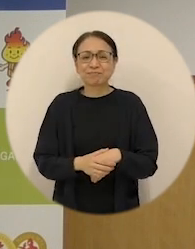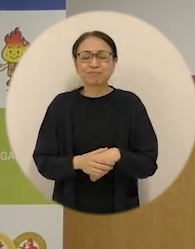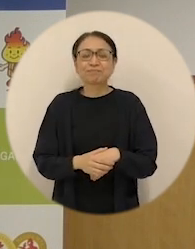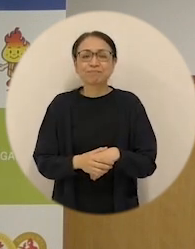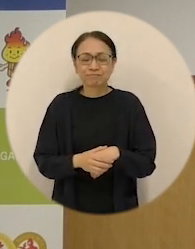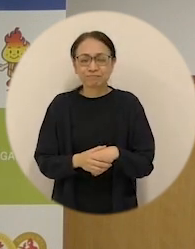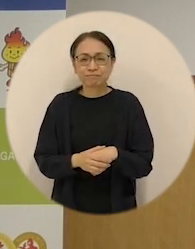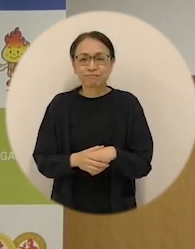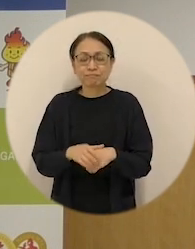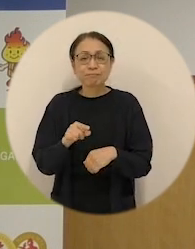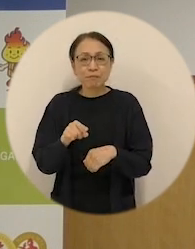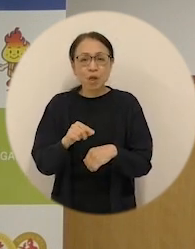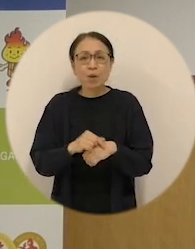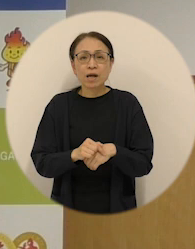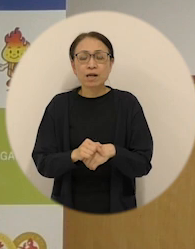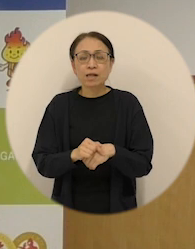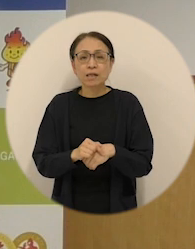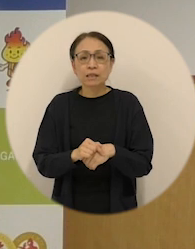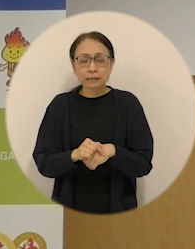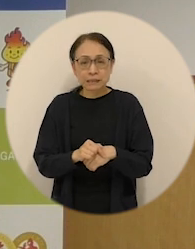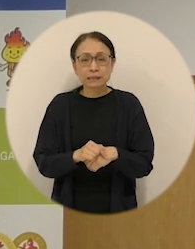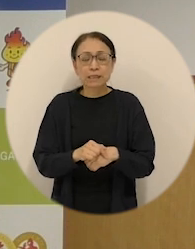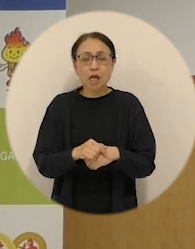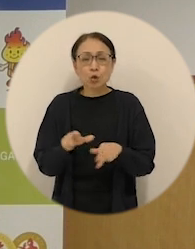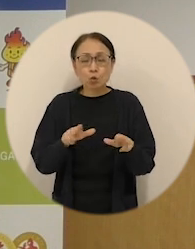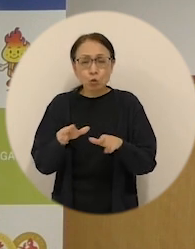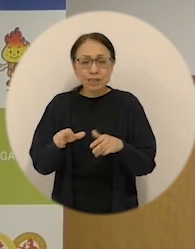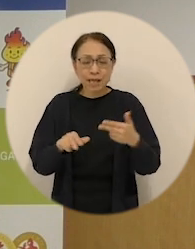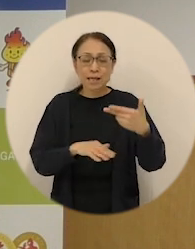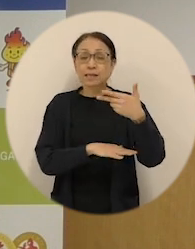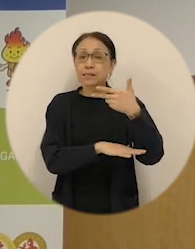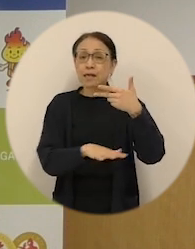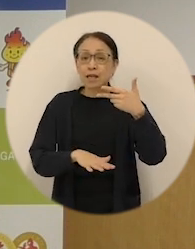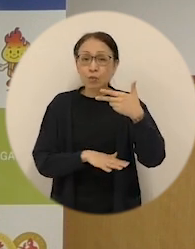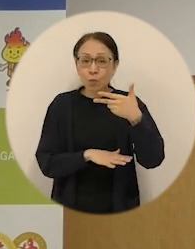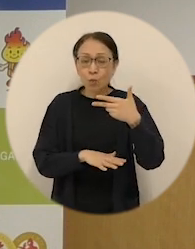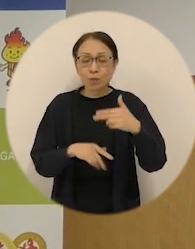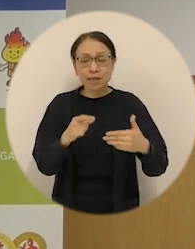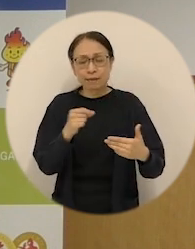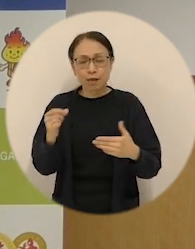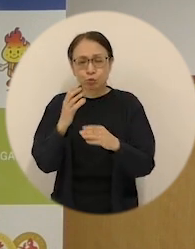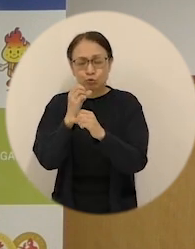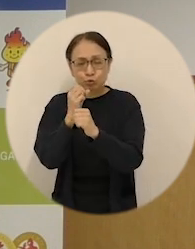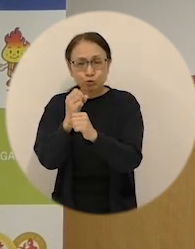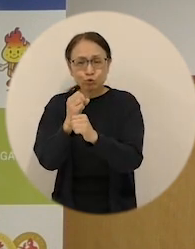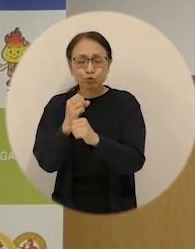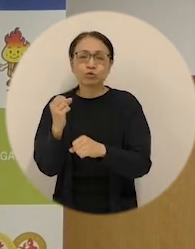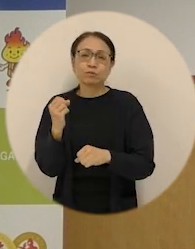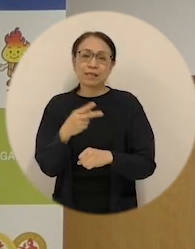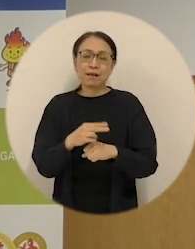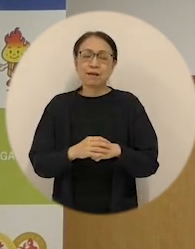あたりましては、行政資源の選択と集中を図るとともに、